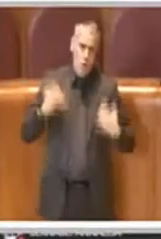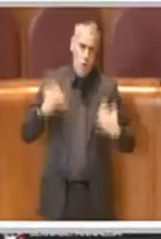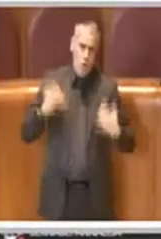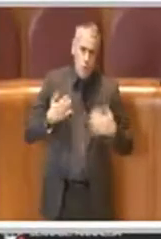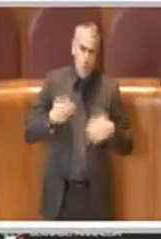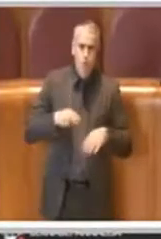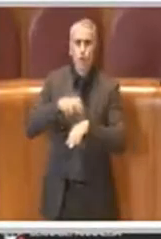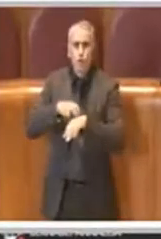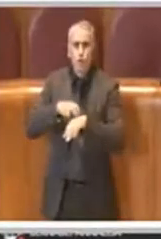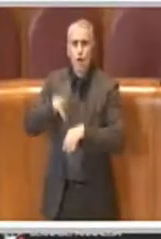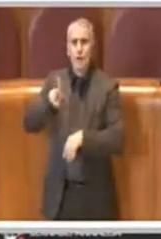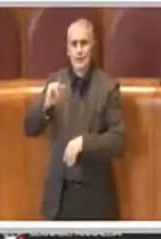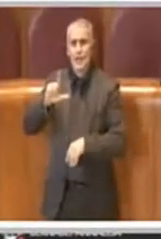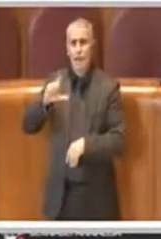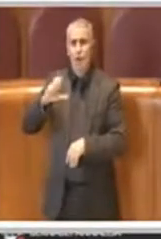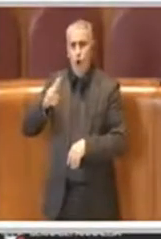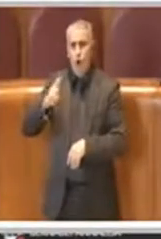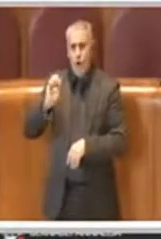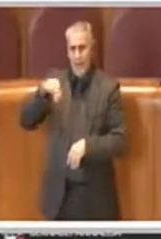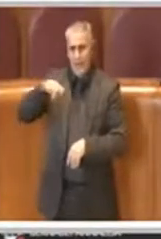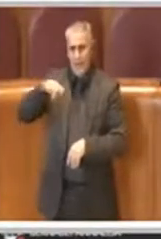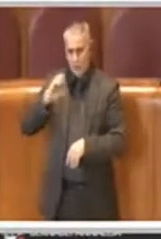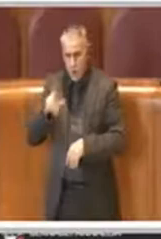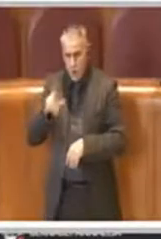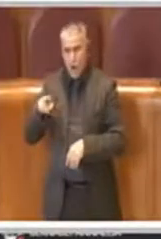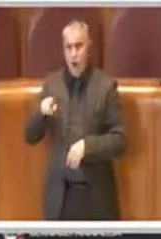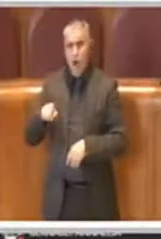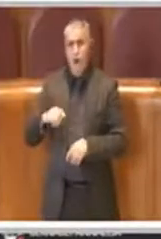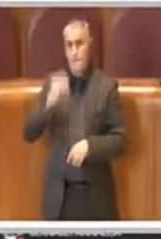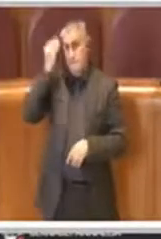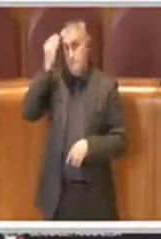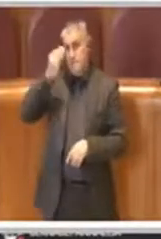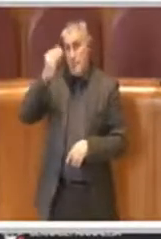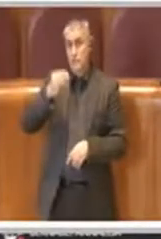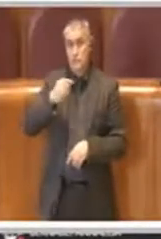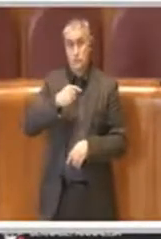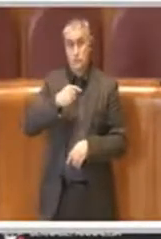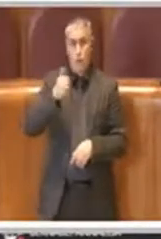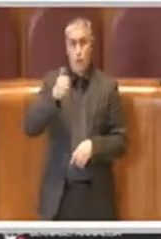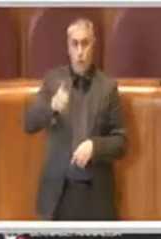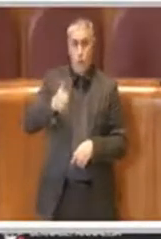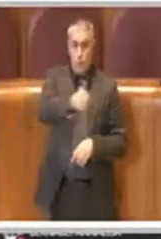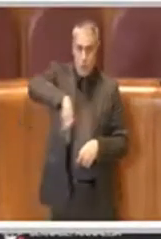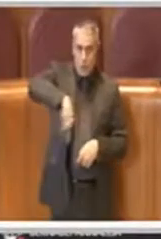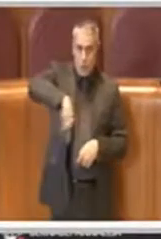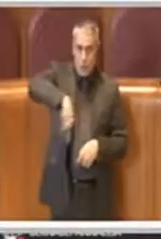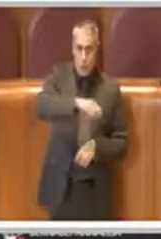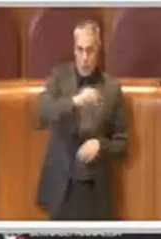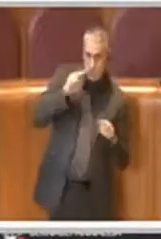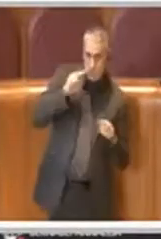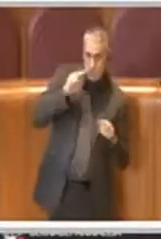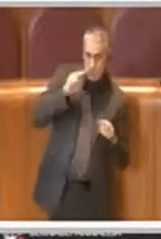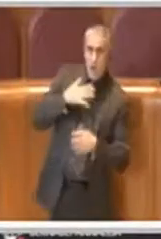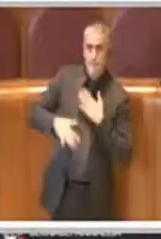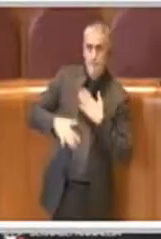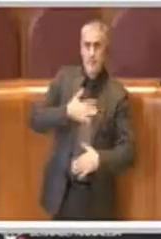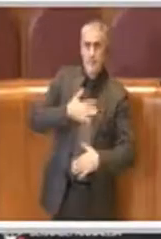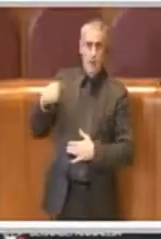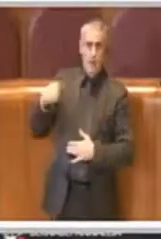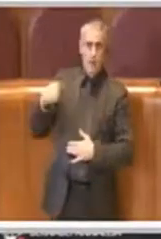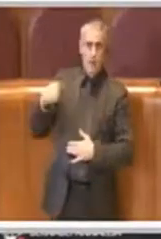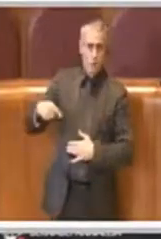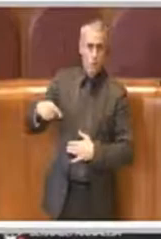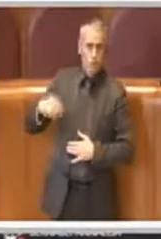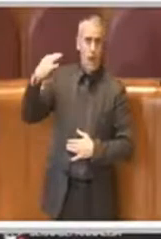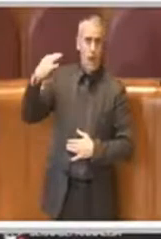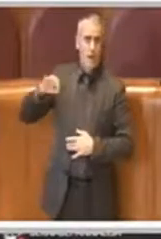Di Lorenzo, che veramente penso ognuno di noi ha imparato ad apprezzare, a riconoscere le capacità in diverse